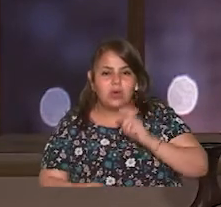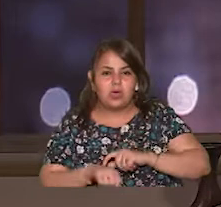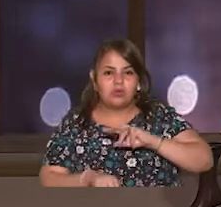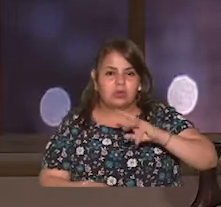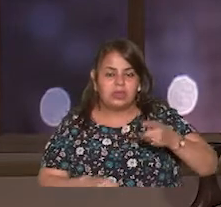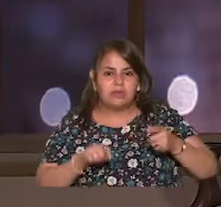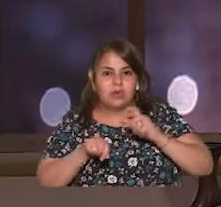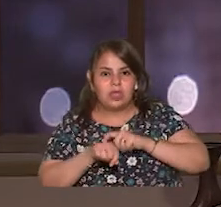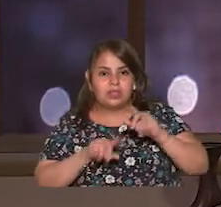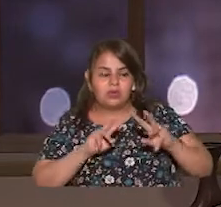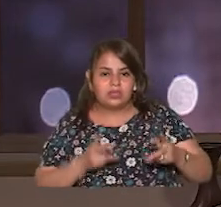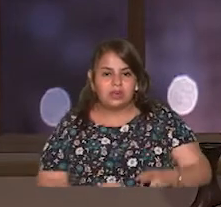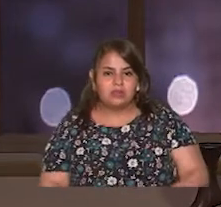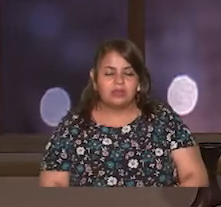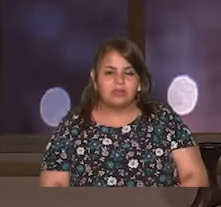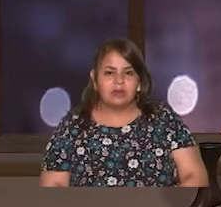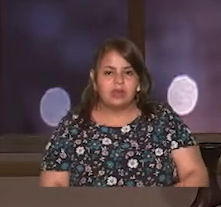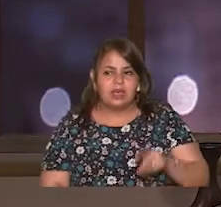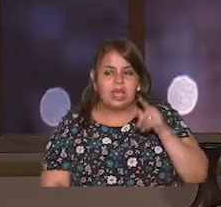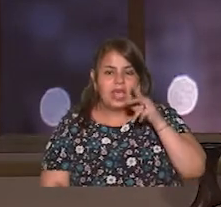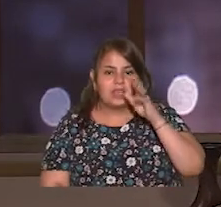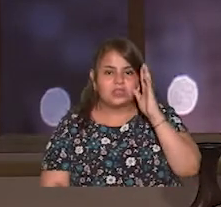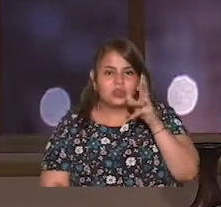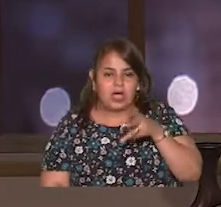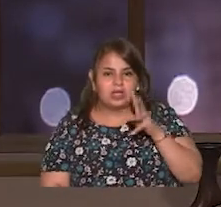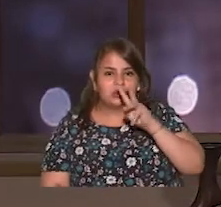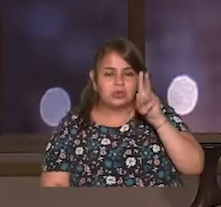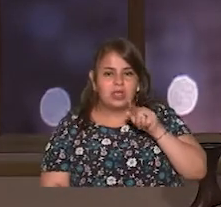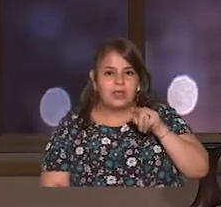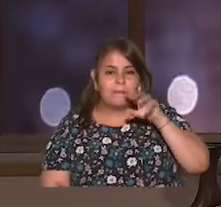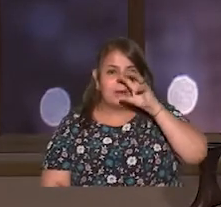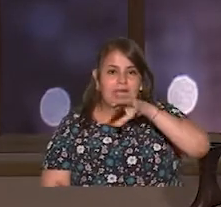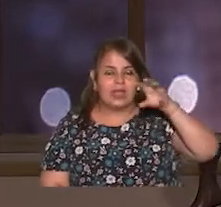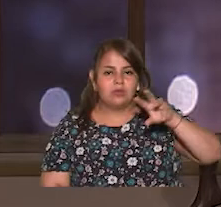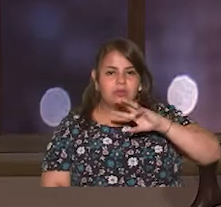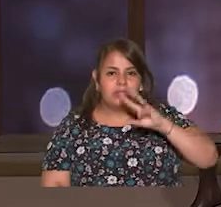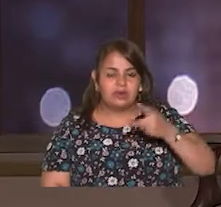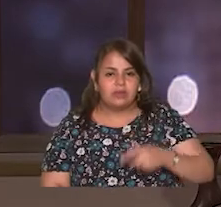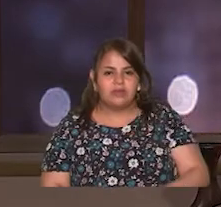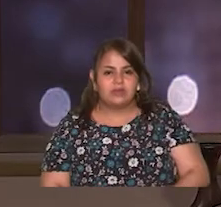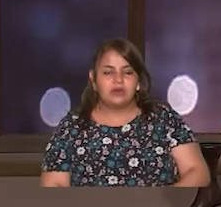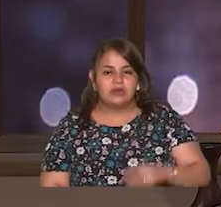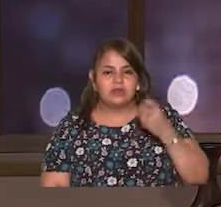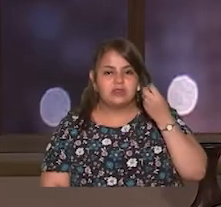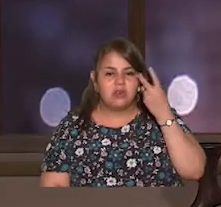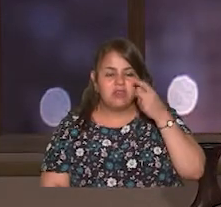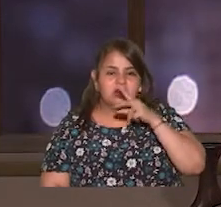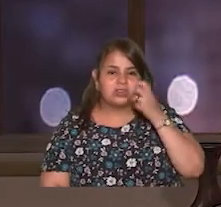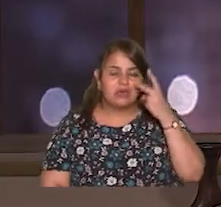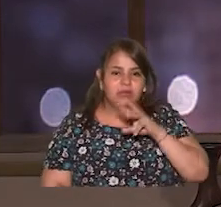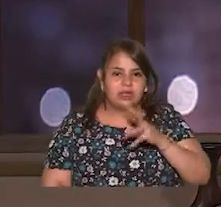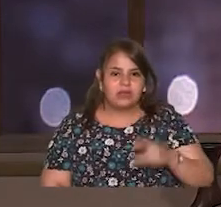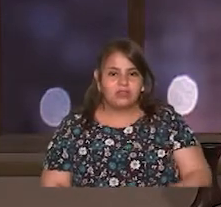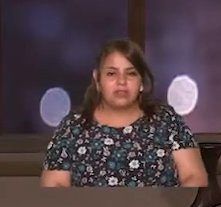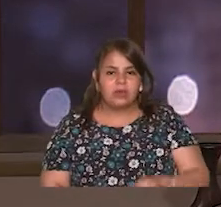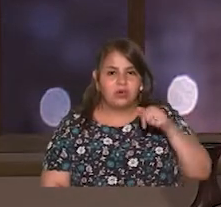أو بتتغير من زمن لآخر؟ هل بتتغير من مكان لمكان، من بيئة لبيئة، من ثقافة لثقافة؟